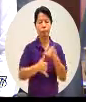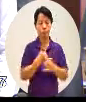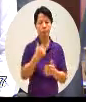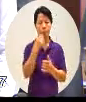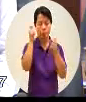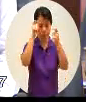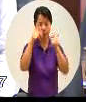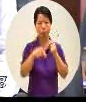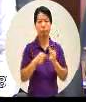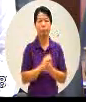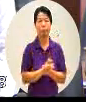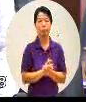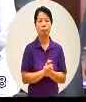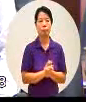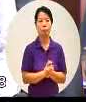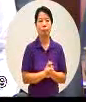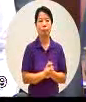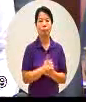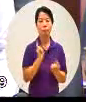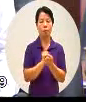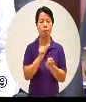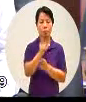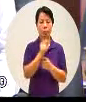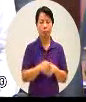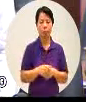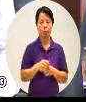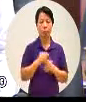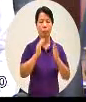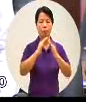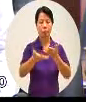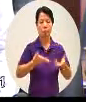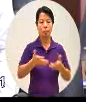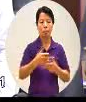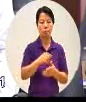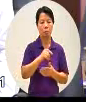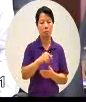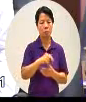我不知道你对于我们整个市政计划是怎么拟定，